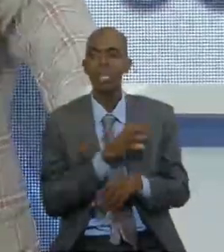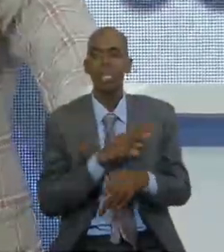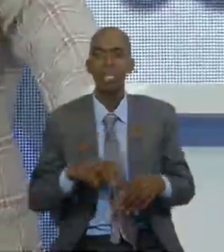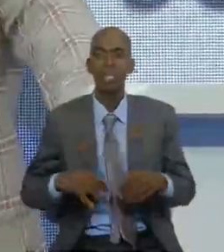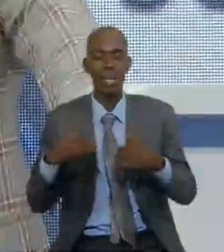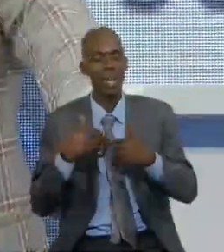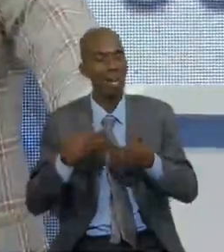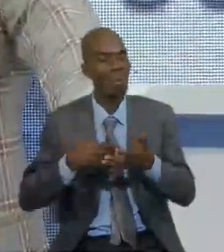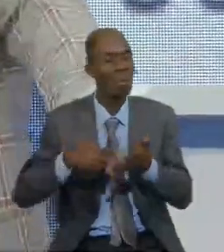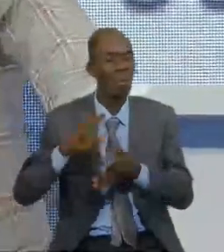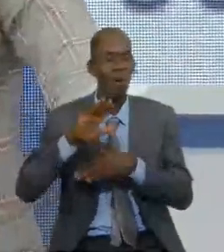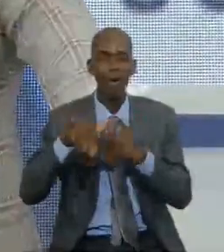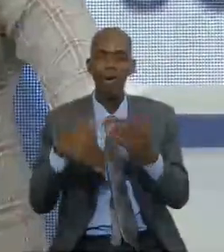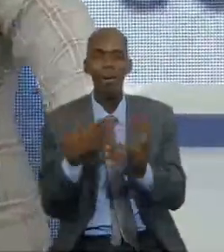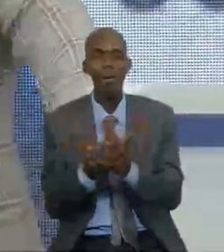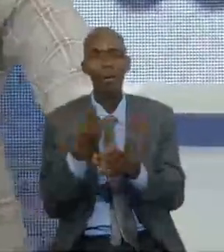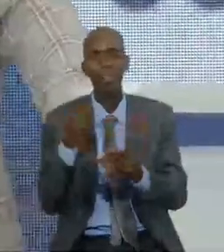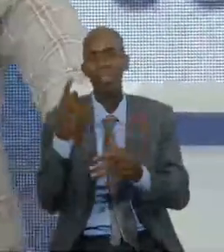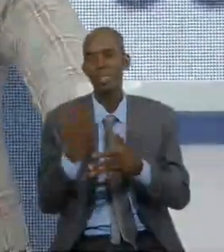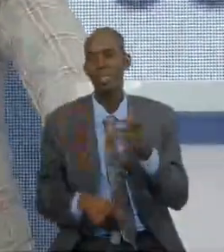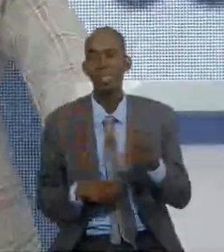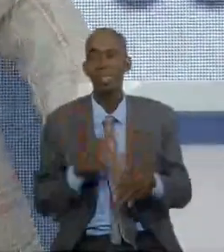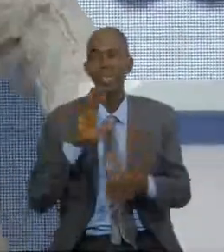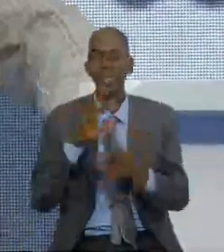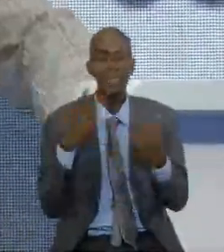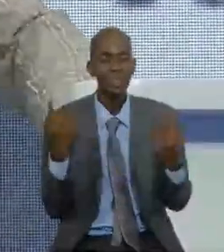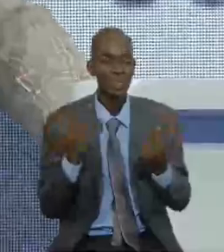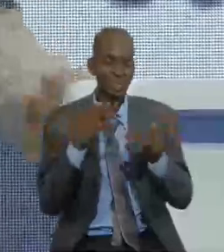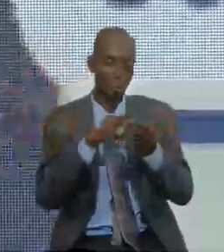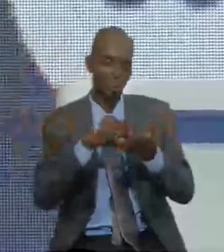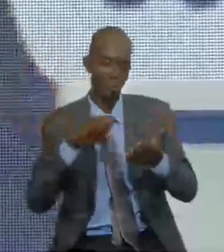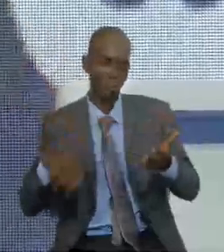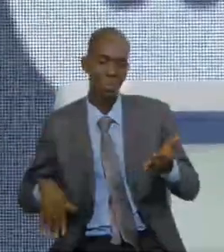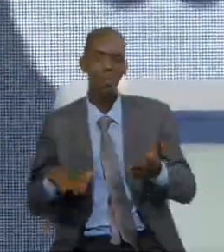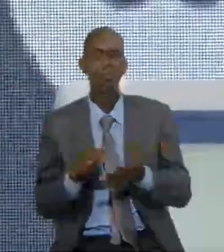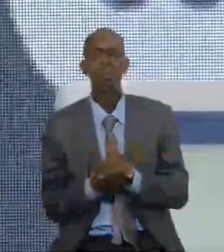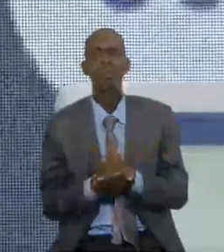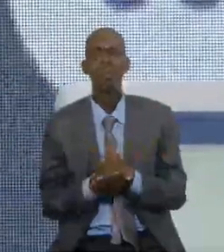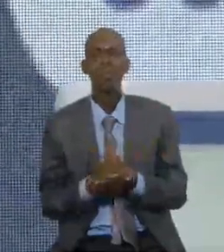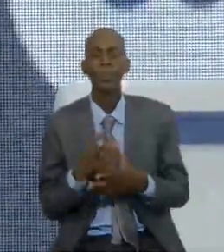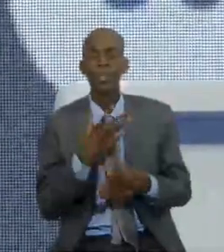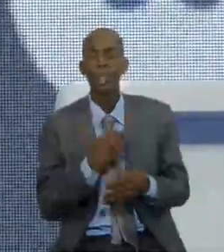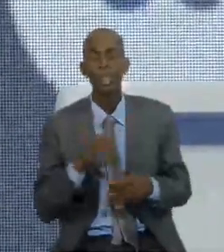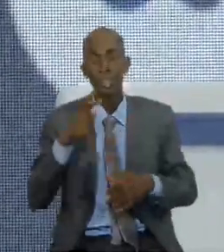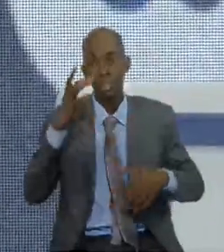il a payé tout le prix des péchés sont ôtés